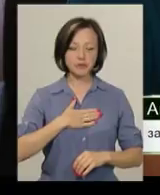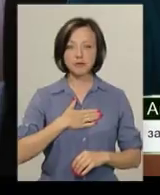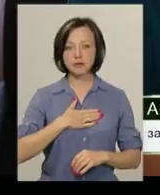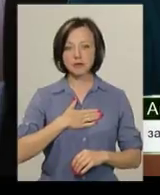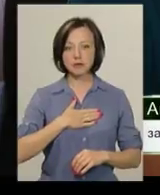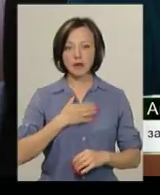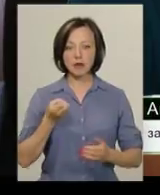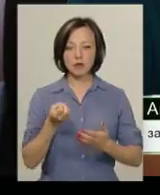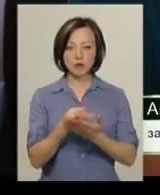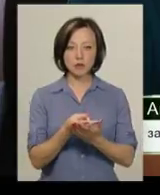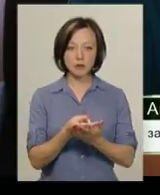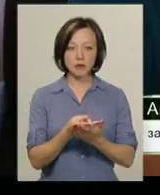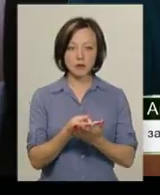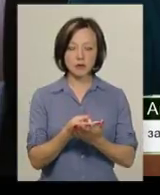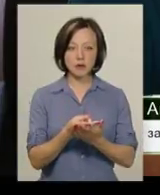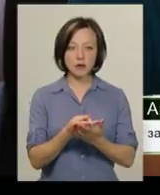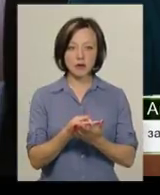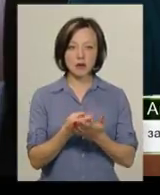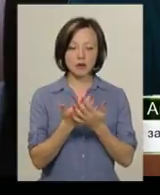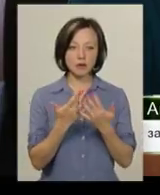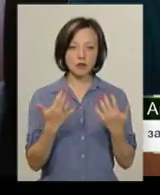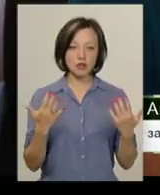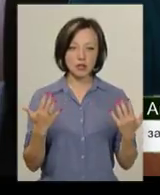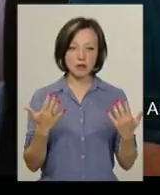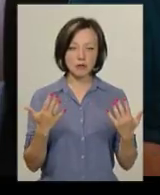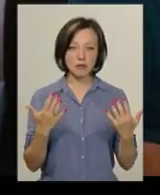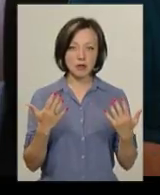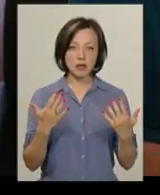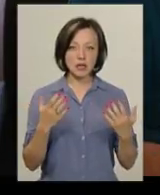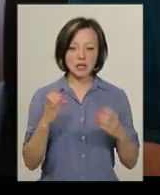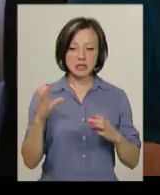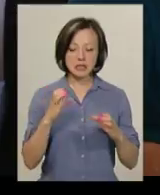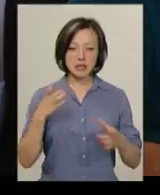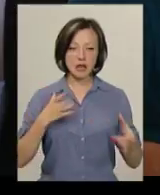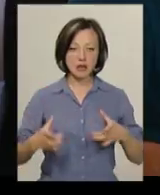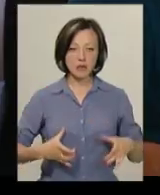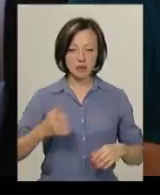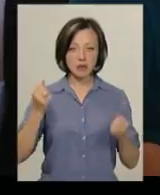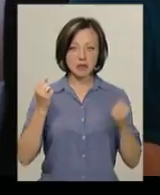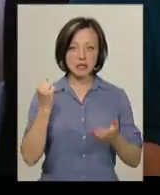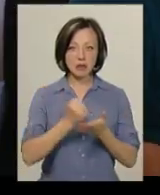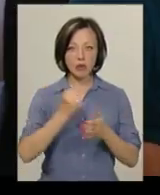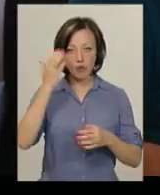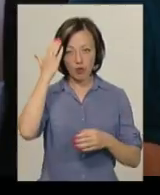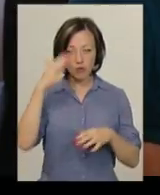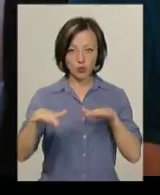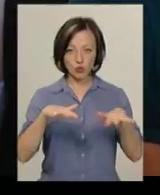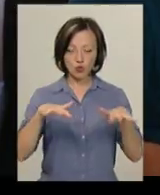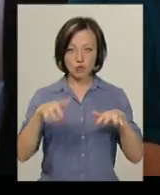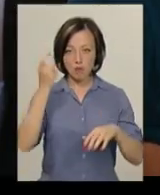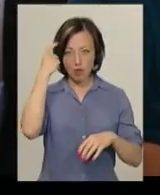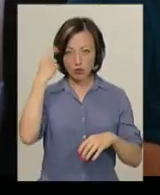Він поступив з множинними ссадинами, забійні рани голови, з трусом головного мозку,